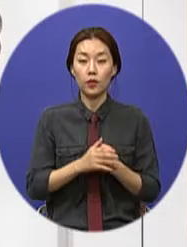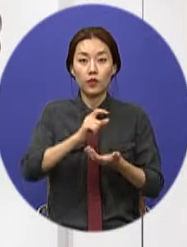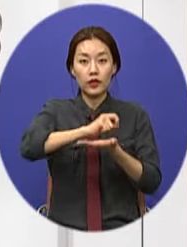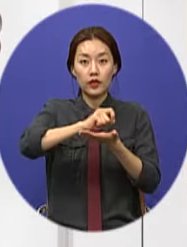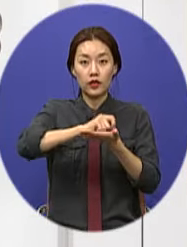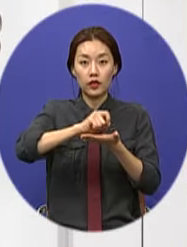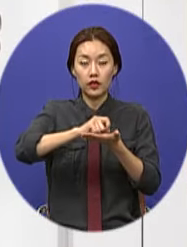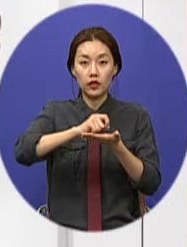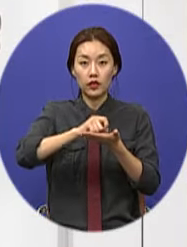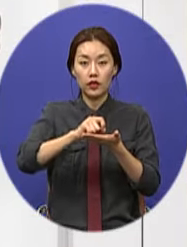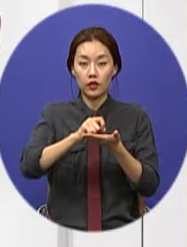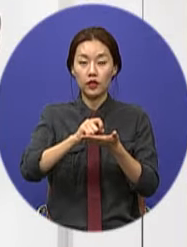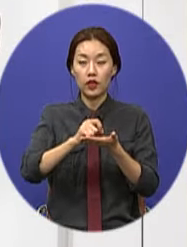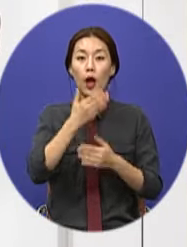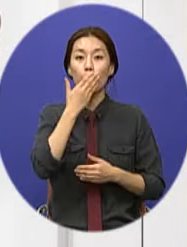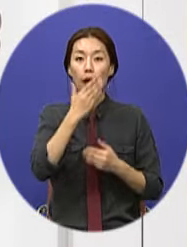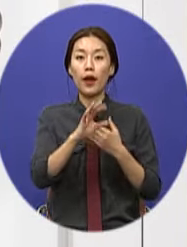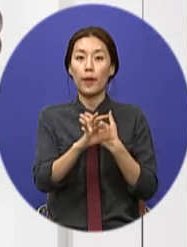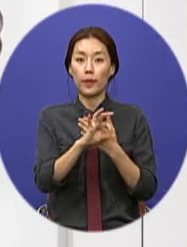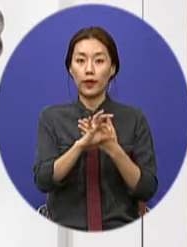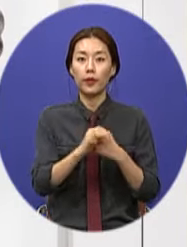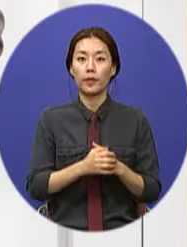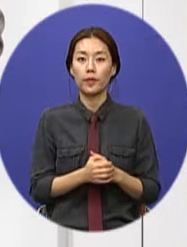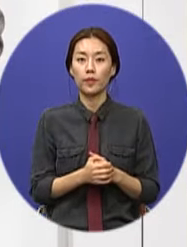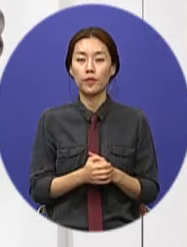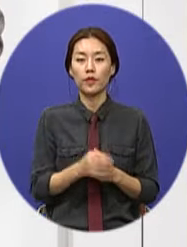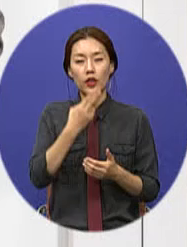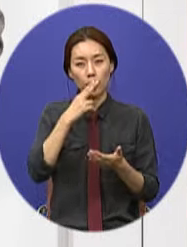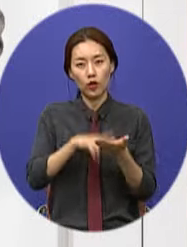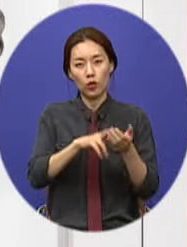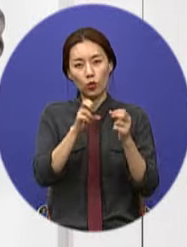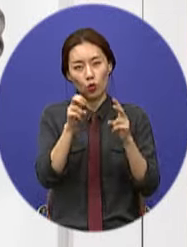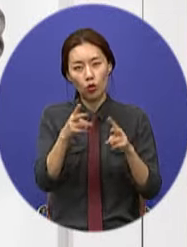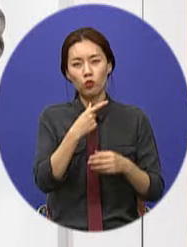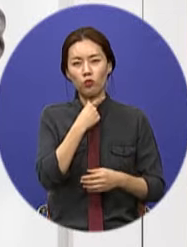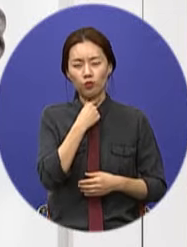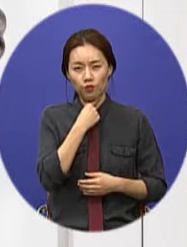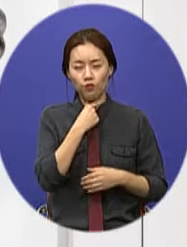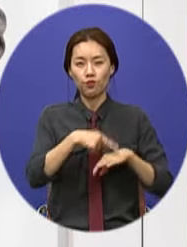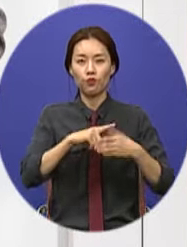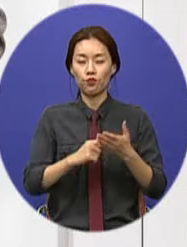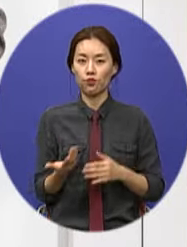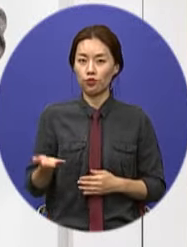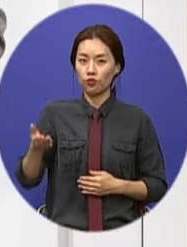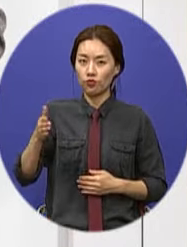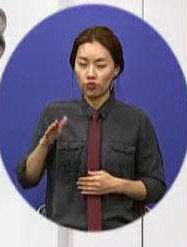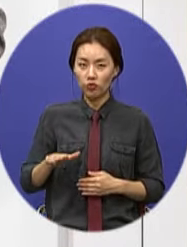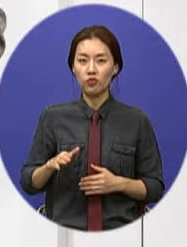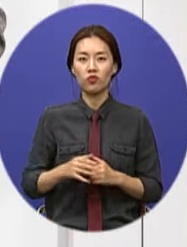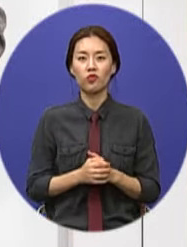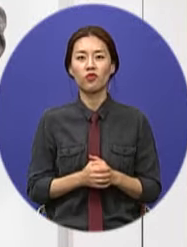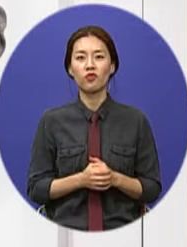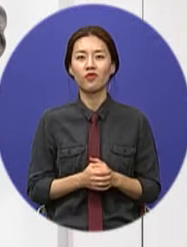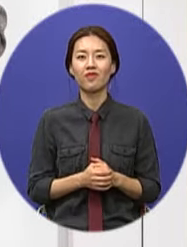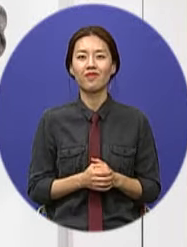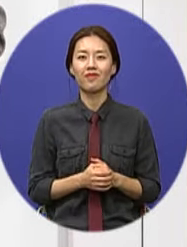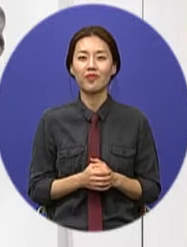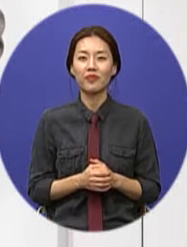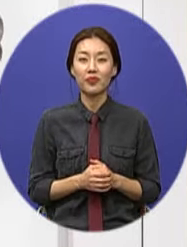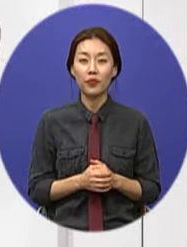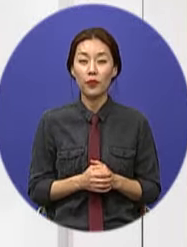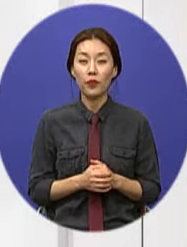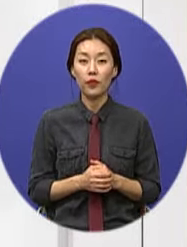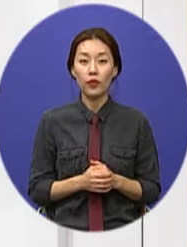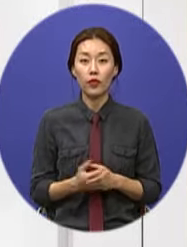글씨를 쓸 수가 있으면은 네. 편지도 보내고 그러고 싶은데 이제 네. 말을 안 들어서 제 이름 잡기도 네. 힘들어요.